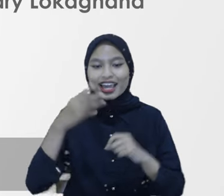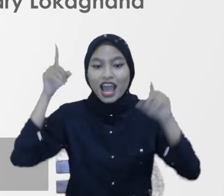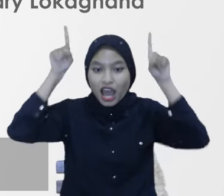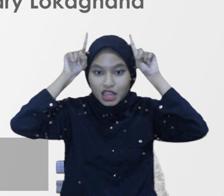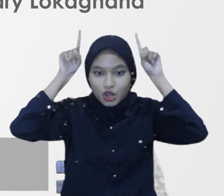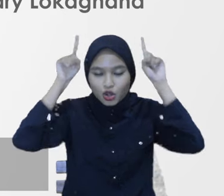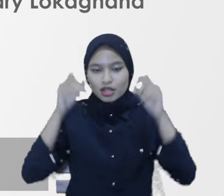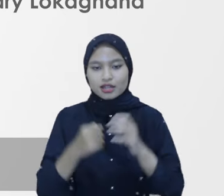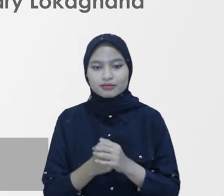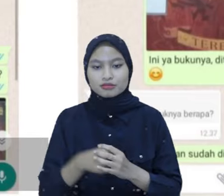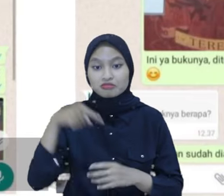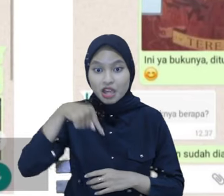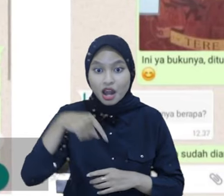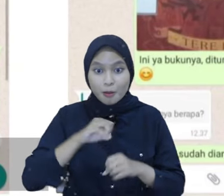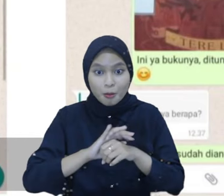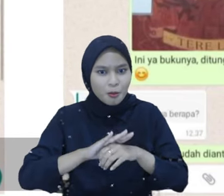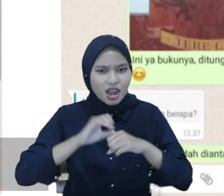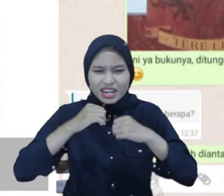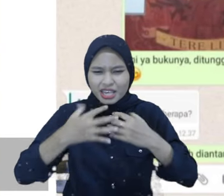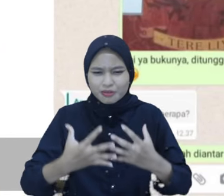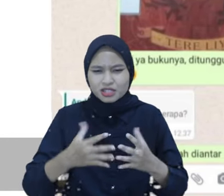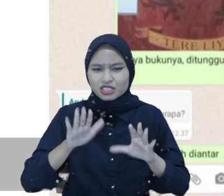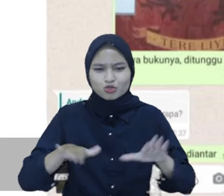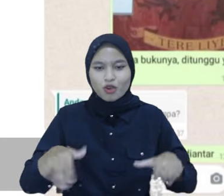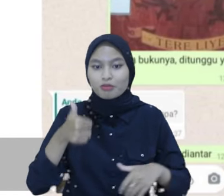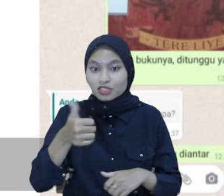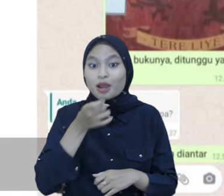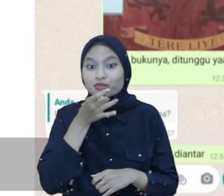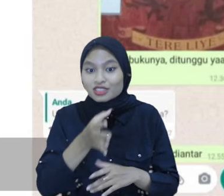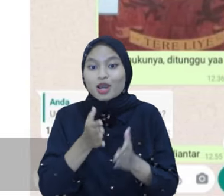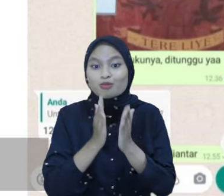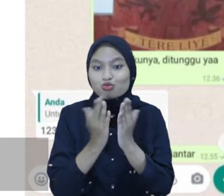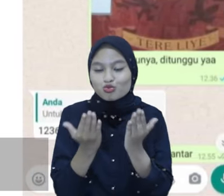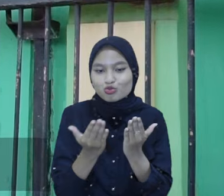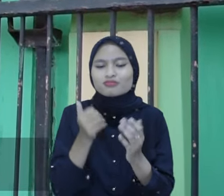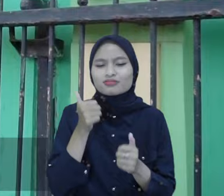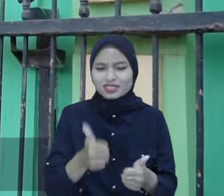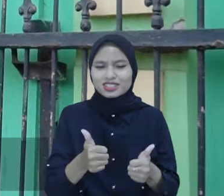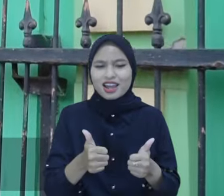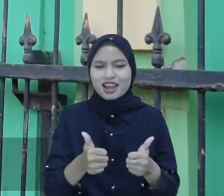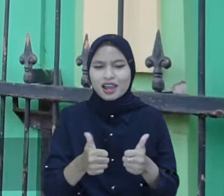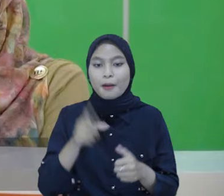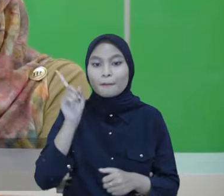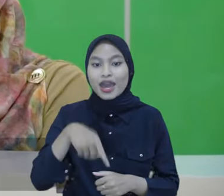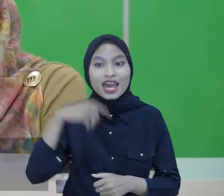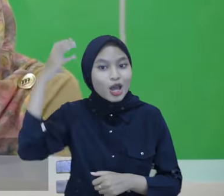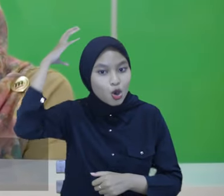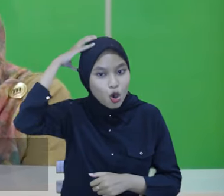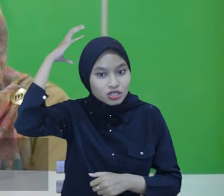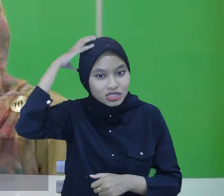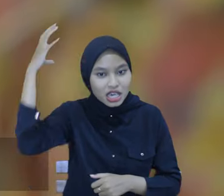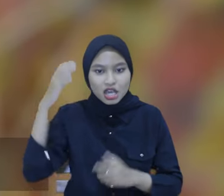pandemi ini, siswa juga dapat memesan buku ke perpustakaan Lokagana melalui ojek